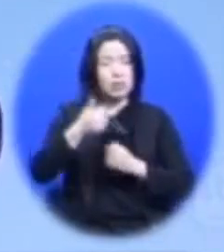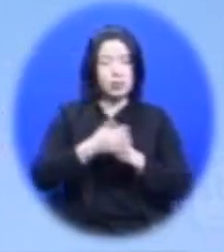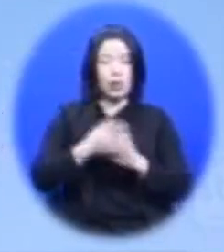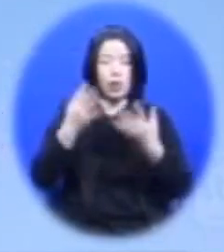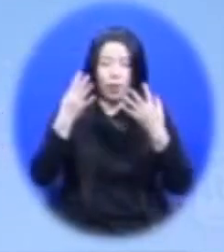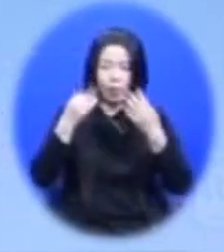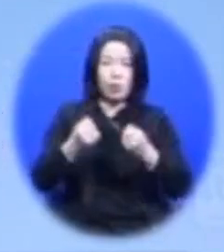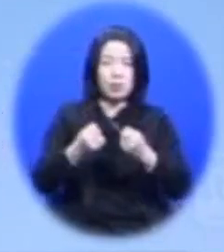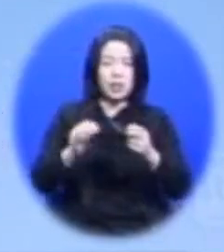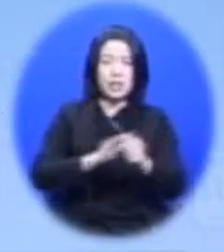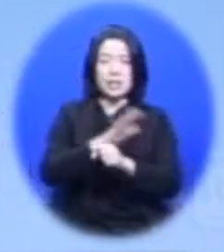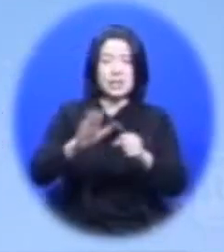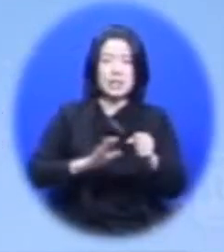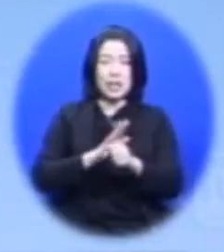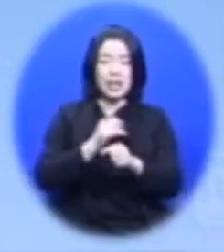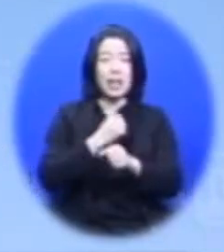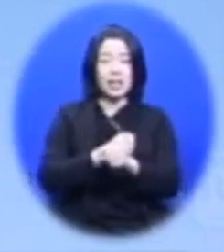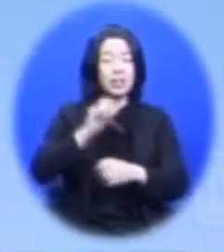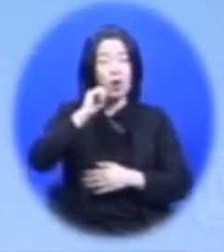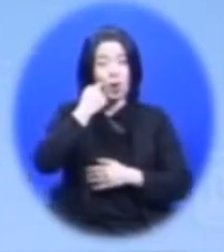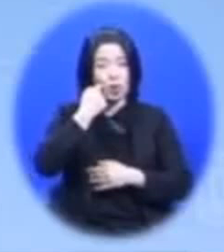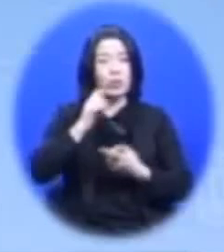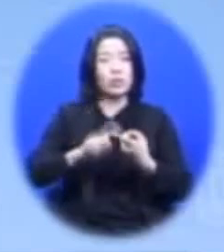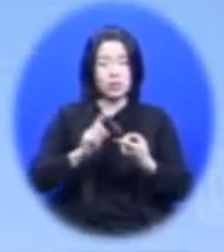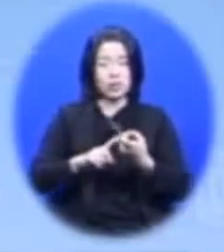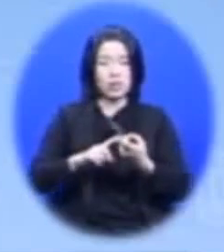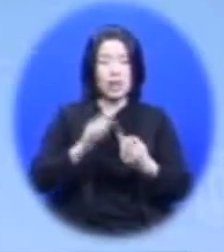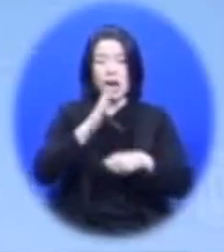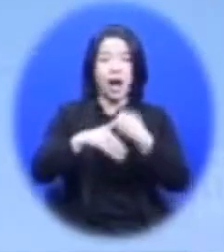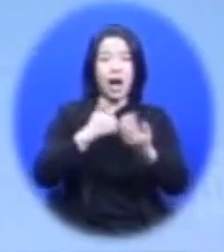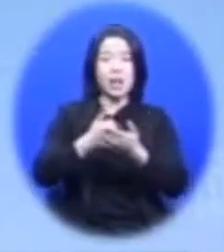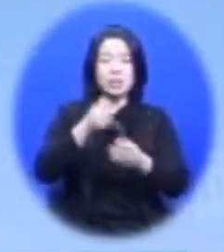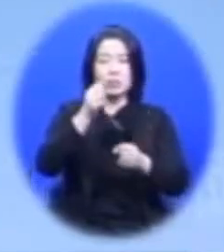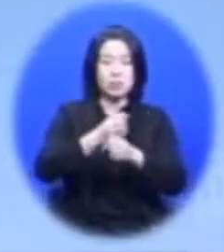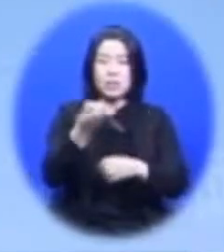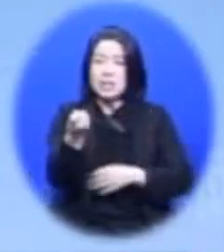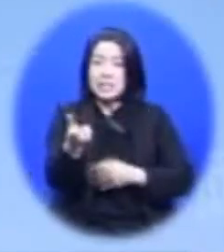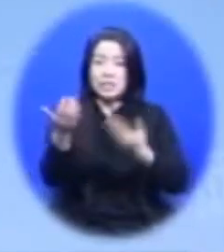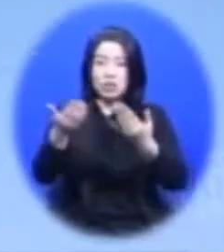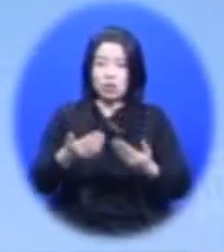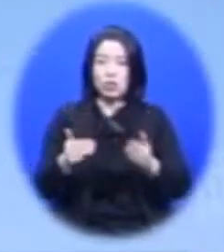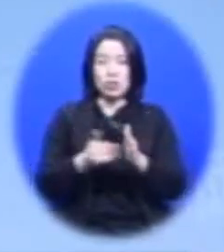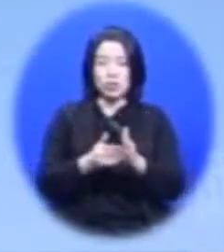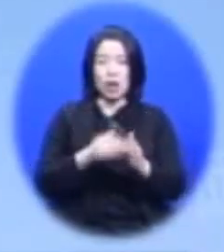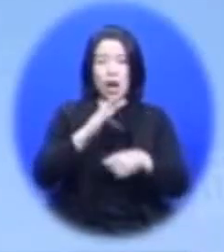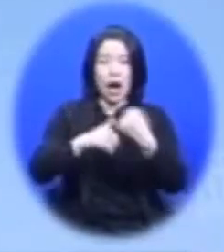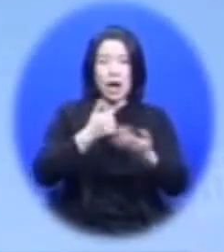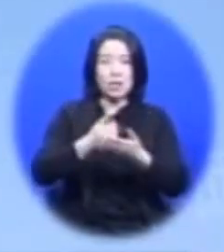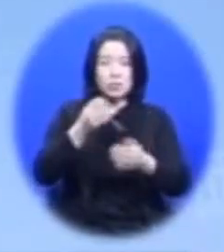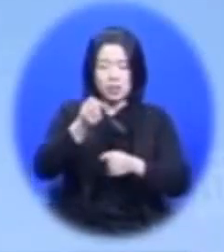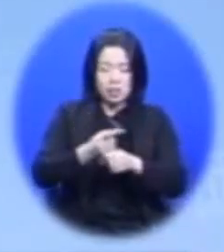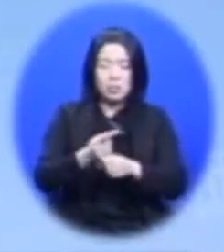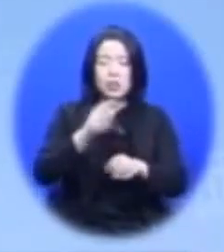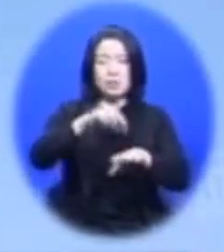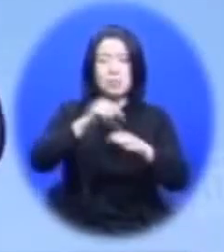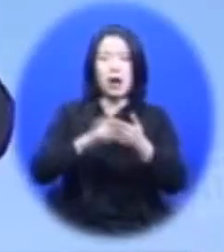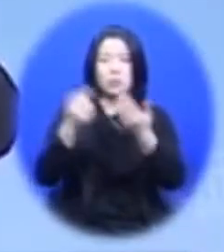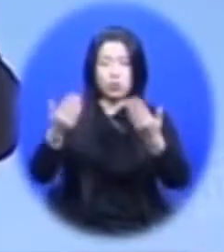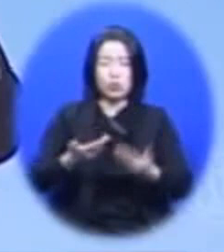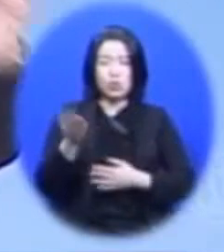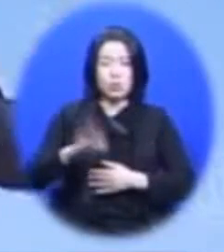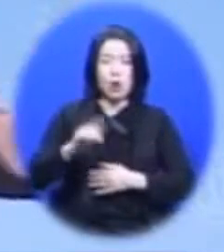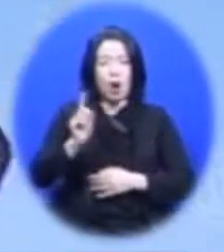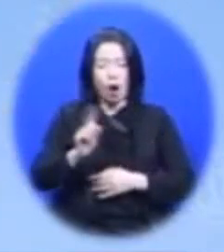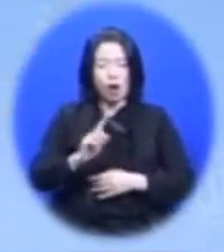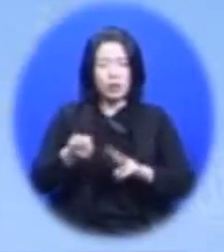얼마나 사랑하는 게 어려웠는지, 하나님은 이미 씨를 주셨어요. 하나님은 이미 마음을 주셨지만 어떻든지